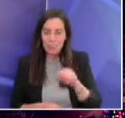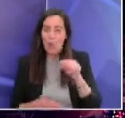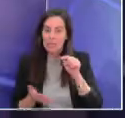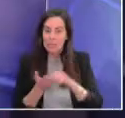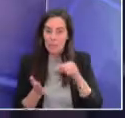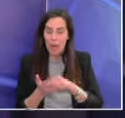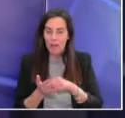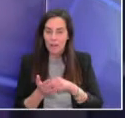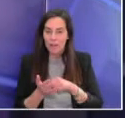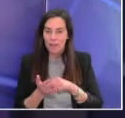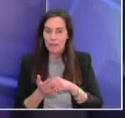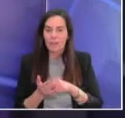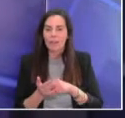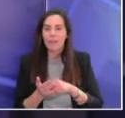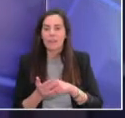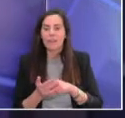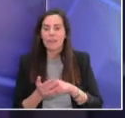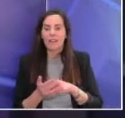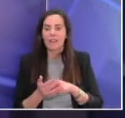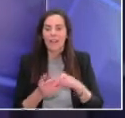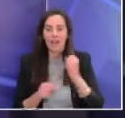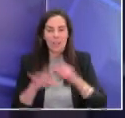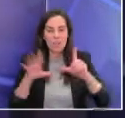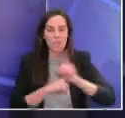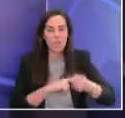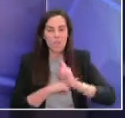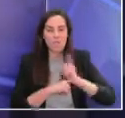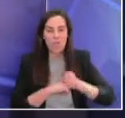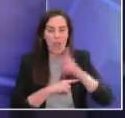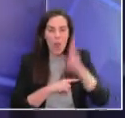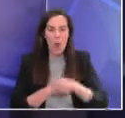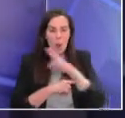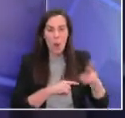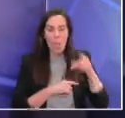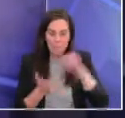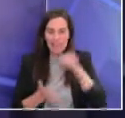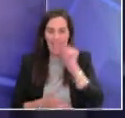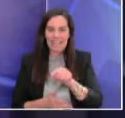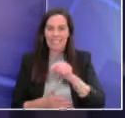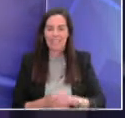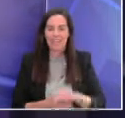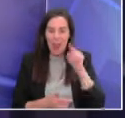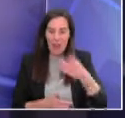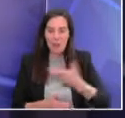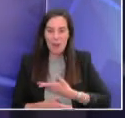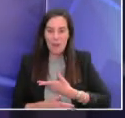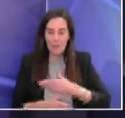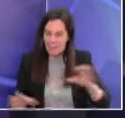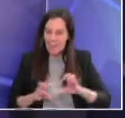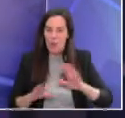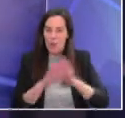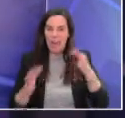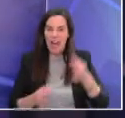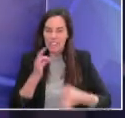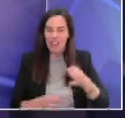הסיבה. שסמפדוריה נתנה שביעה לרומא. זו הסיבה, המנת רומא הזאת. הם חטפו את הקריזה, כי כל